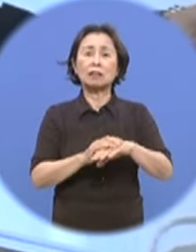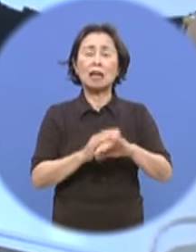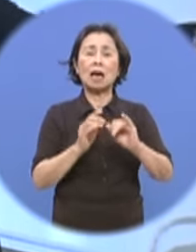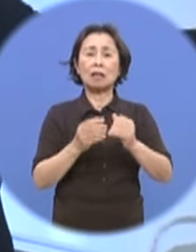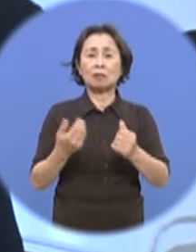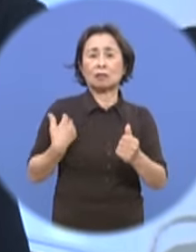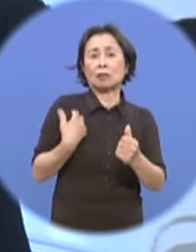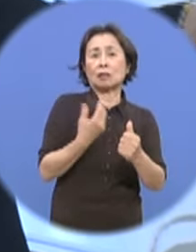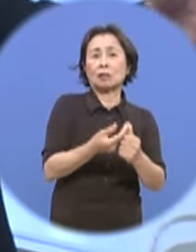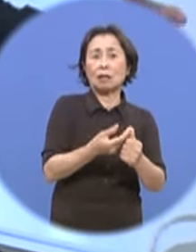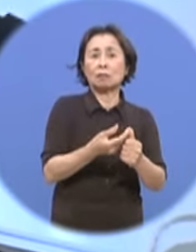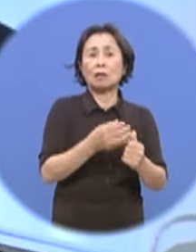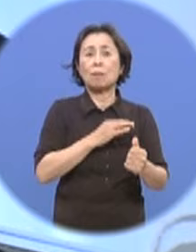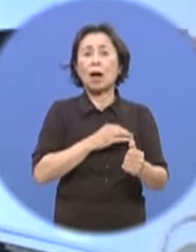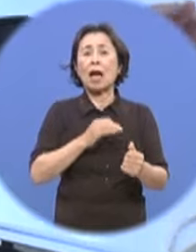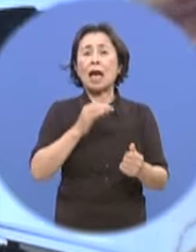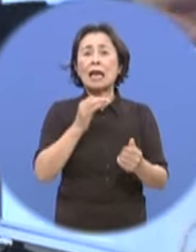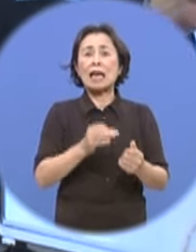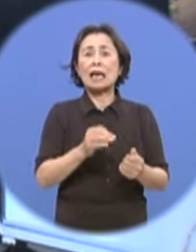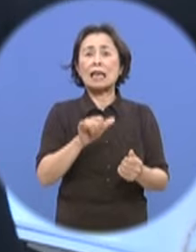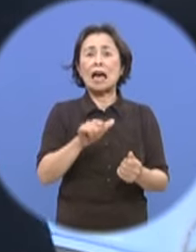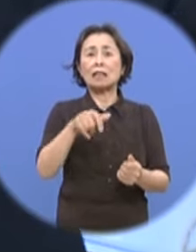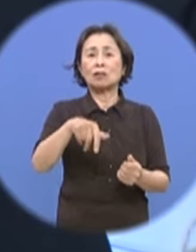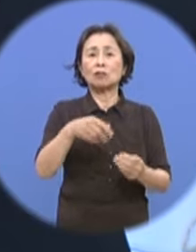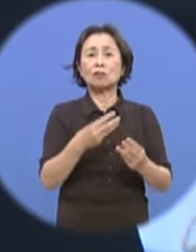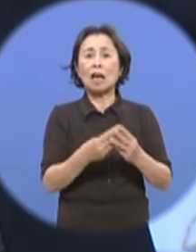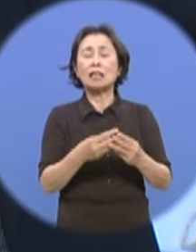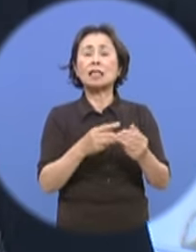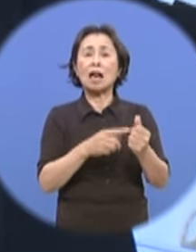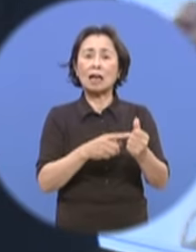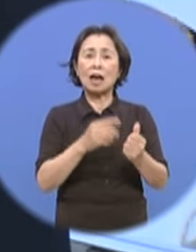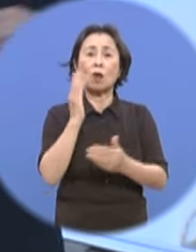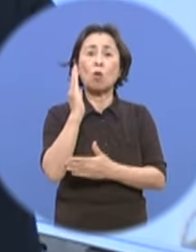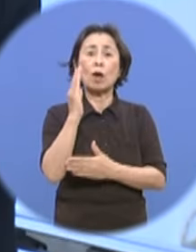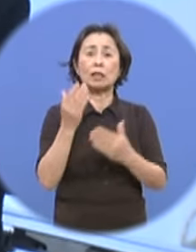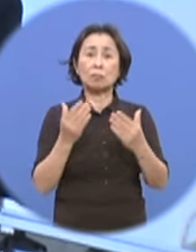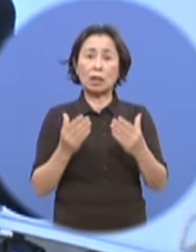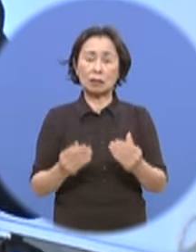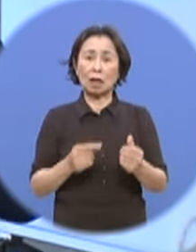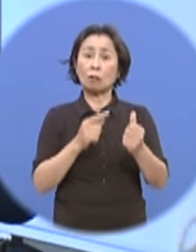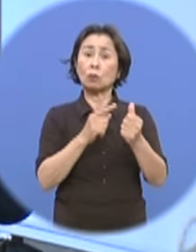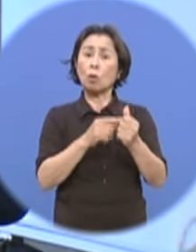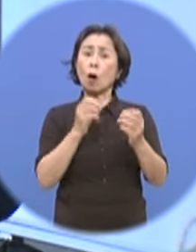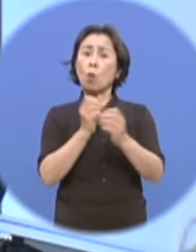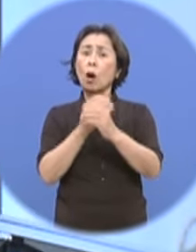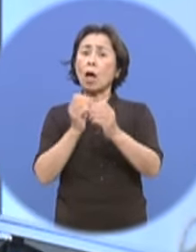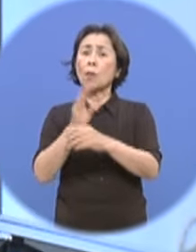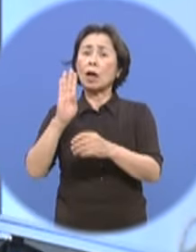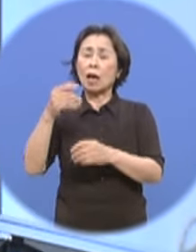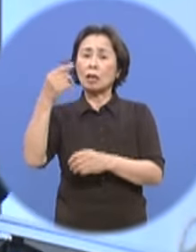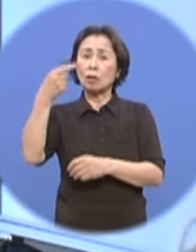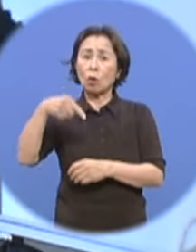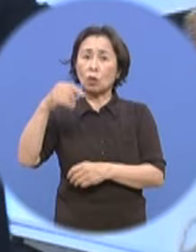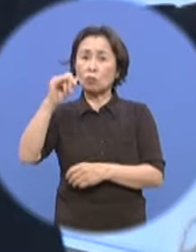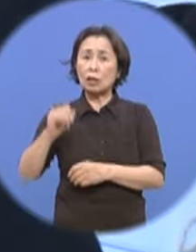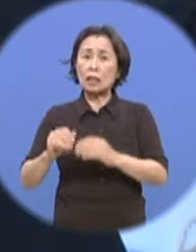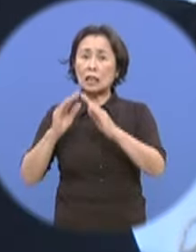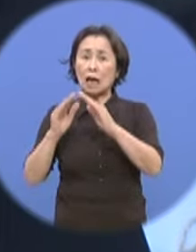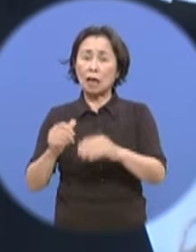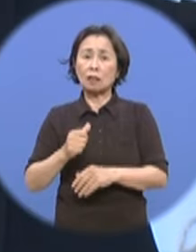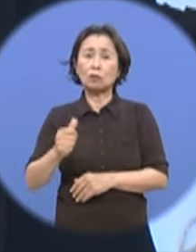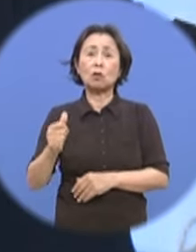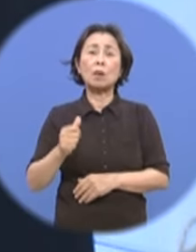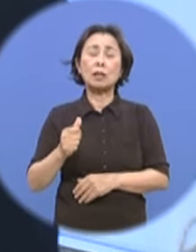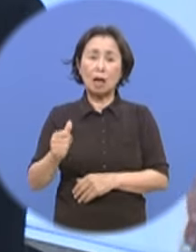田さんが講演しましたさんは県教育委員会に勤務する